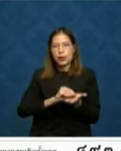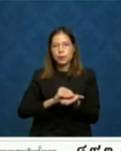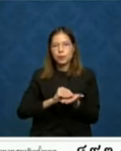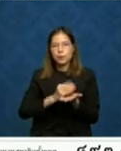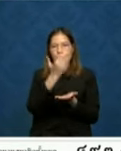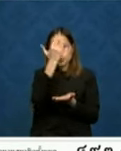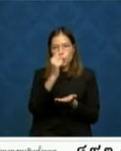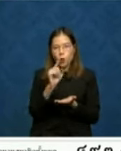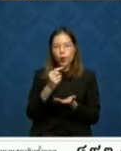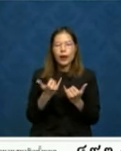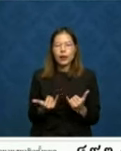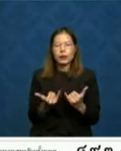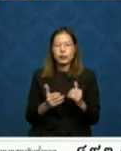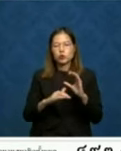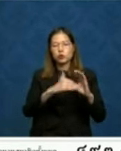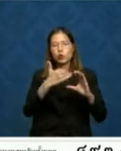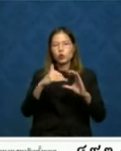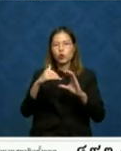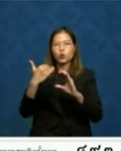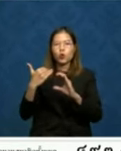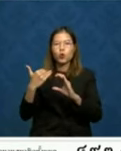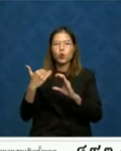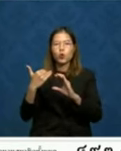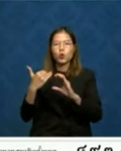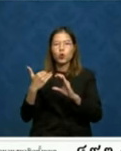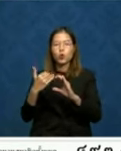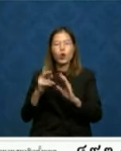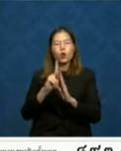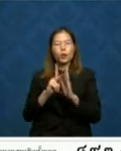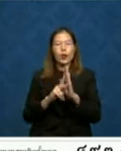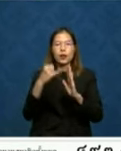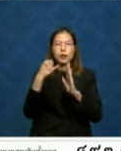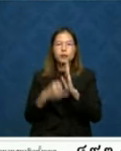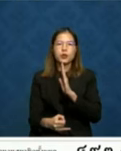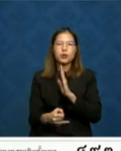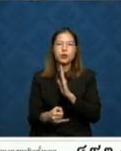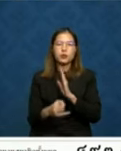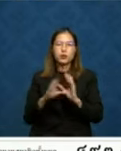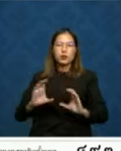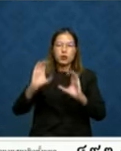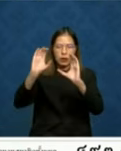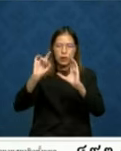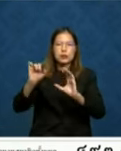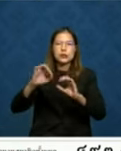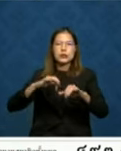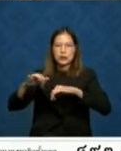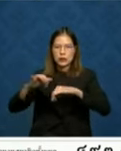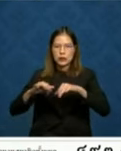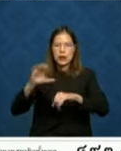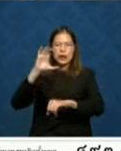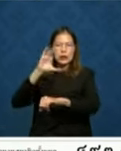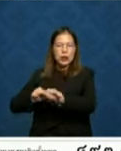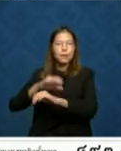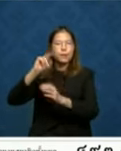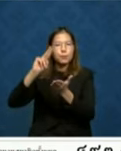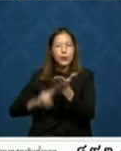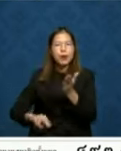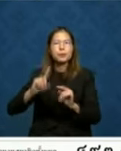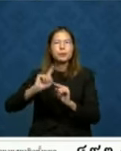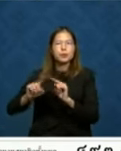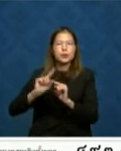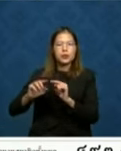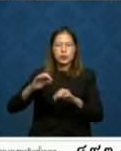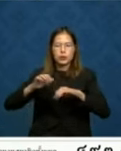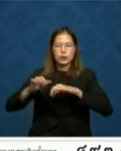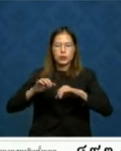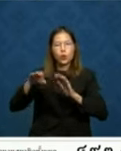บันบุหรี่ไฟฟ้าที่นำเข้ามาก็เรียกว่าผิดกฎหมายรัฐมีการจับกุมปรับแล้วก็ดำเนิน